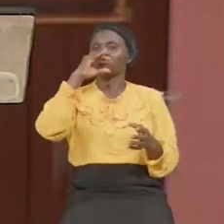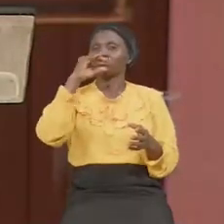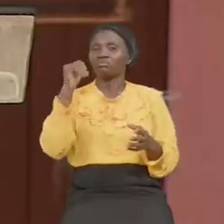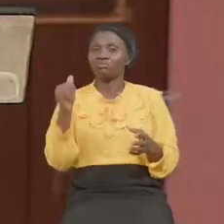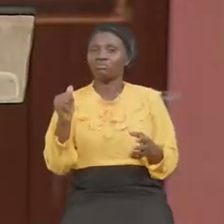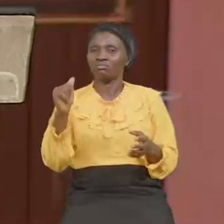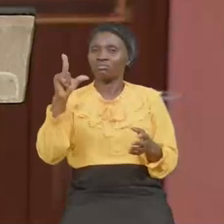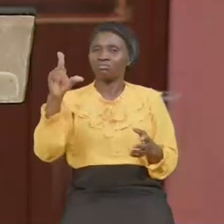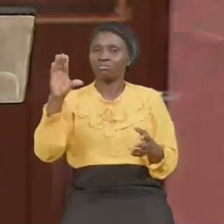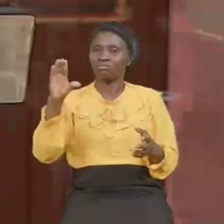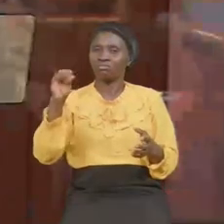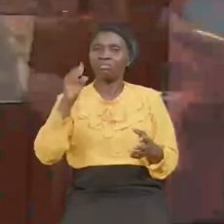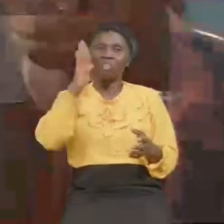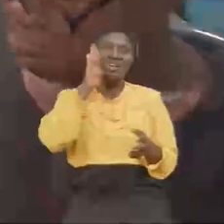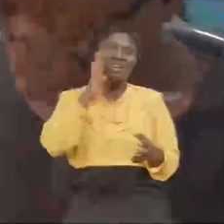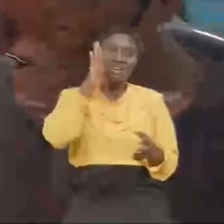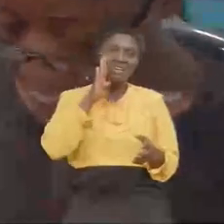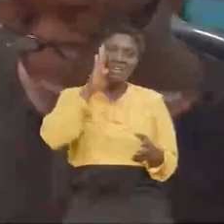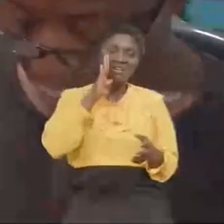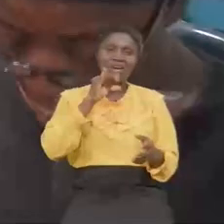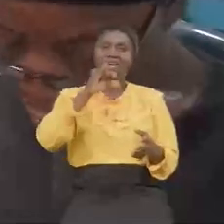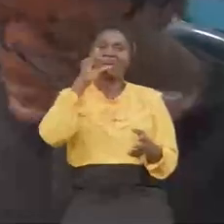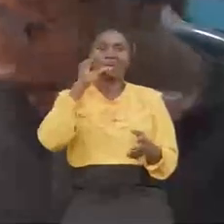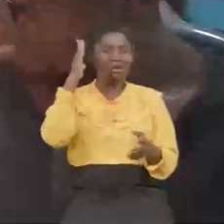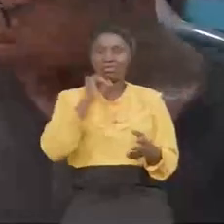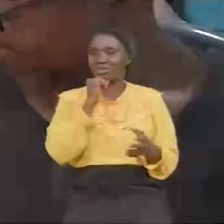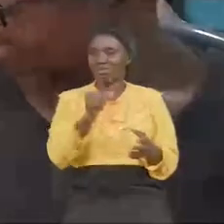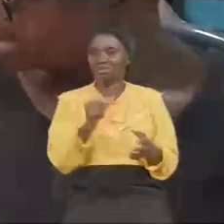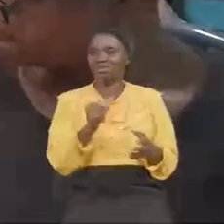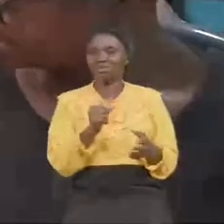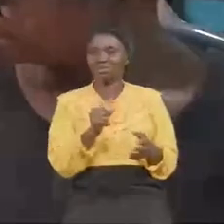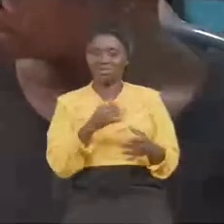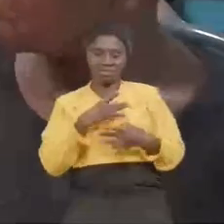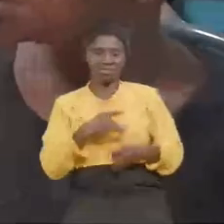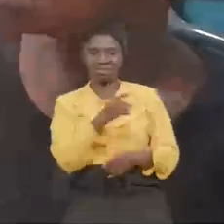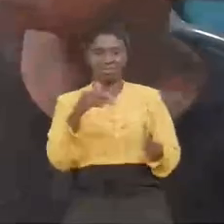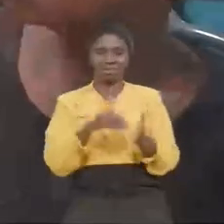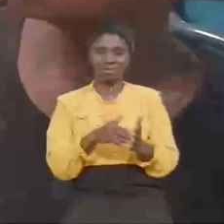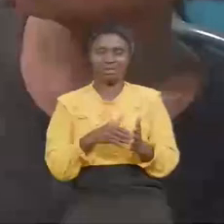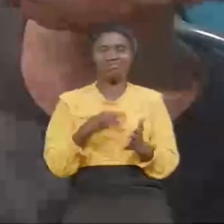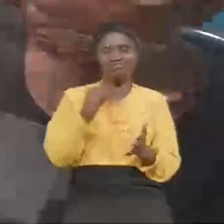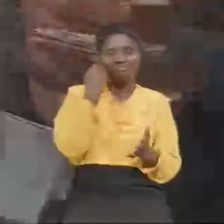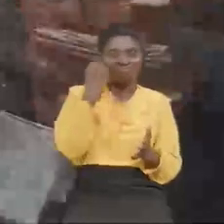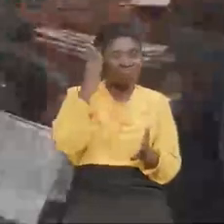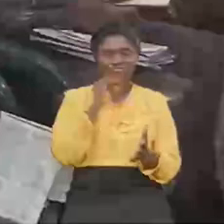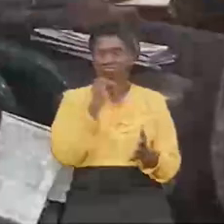t'attirer. Donnez-moi un bon amen là-bas. La fornication ne va plus t'attirer.